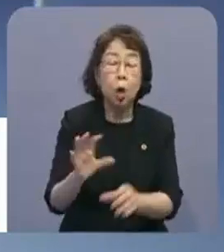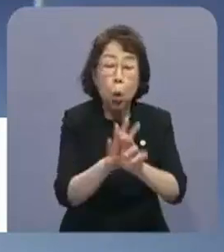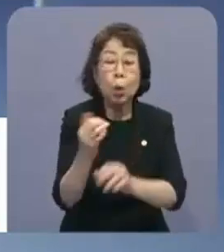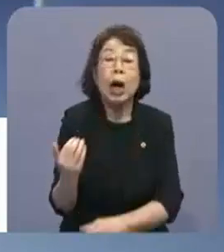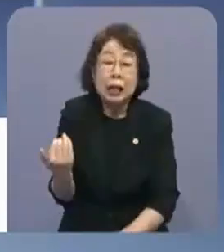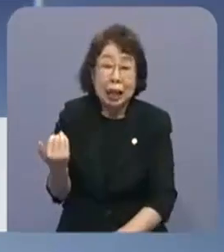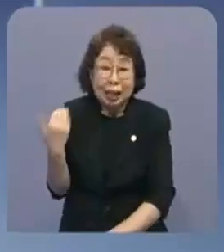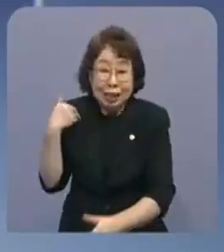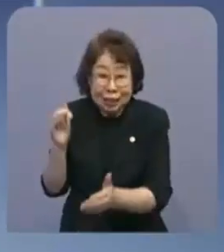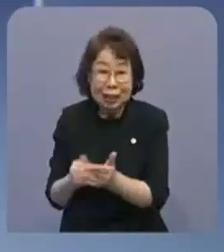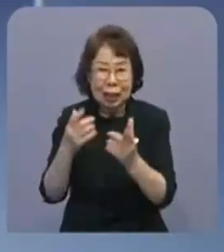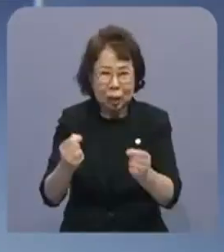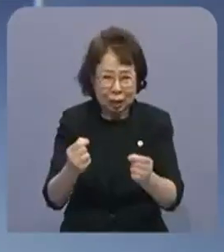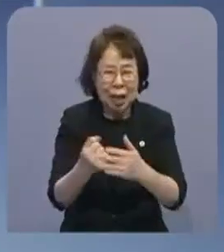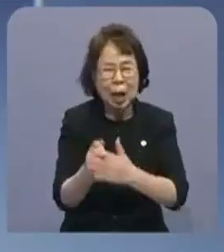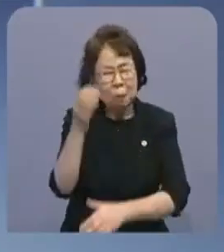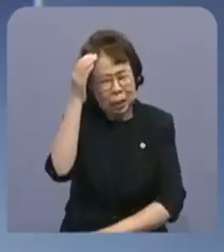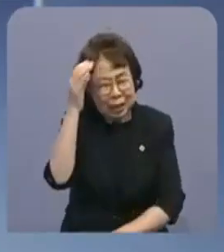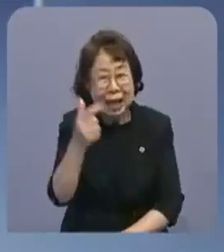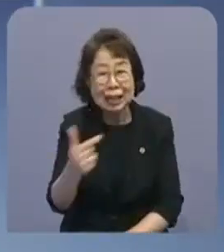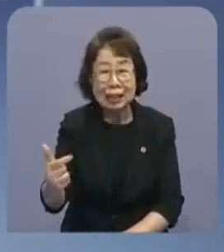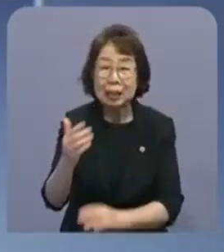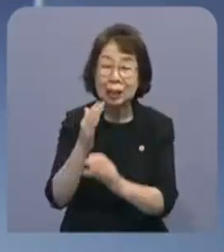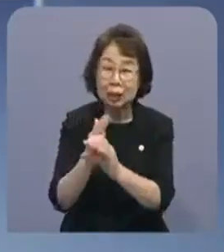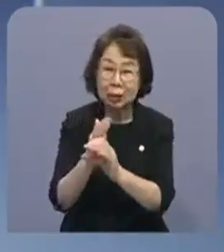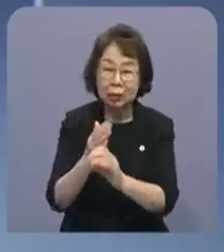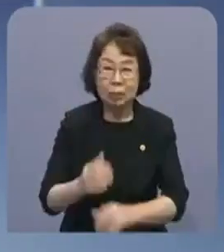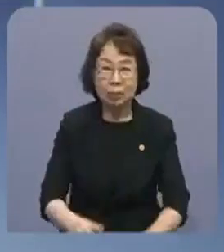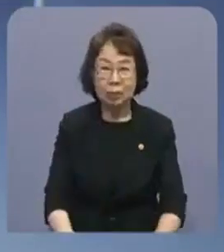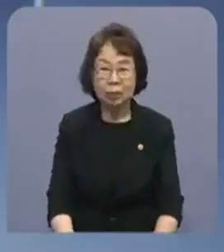모습으로 돌아가 기대가 큽니다. 최정 기자 보도합니다.